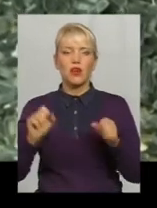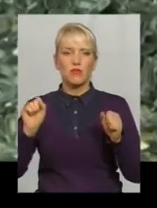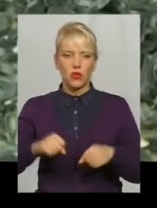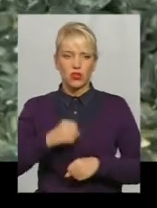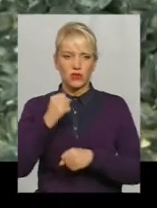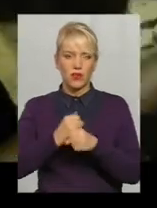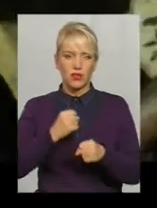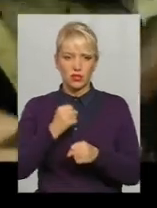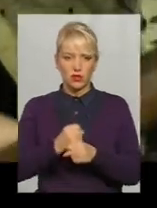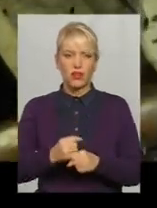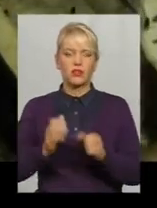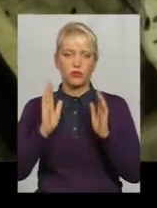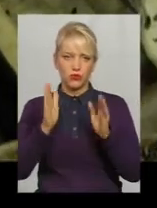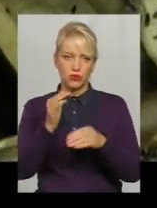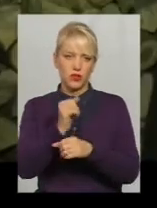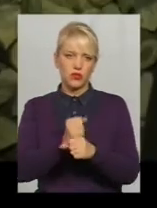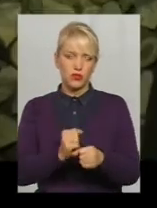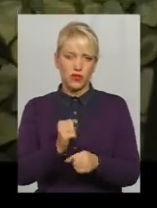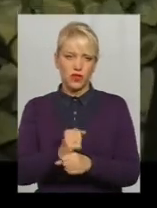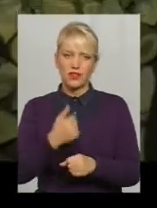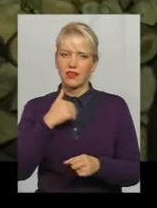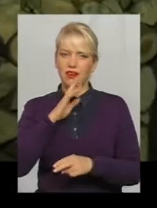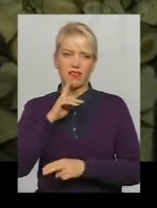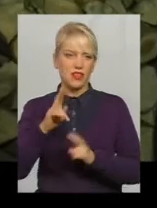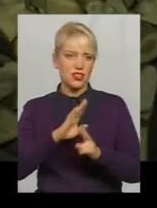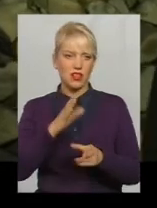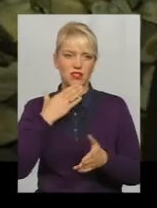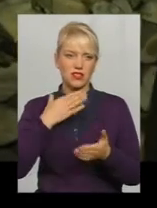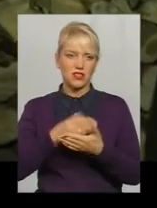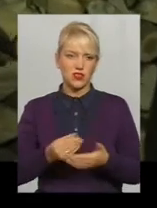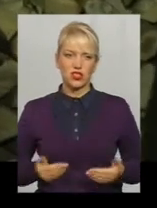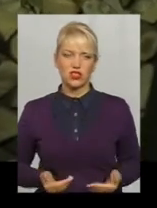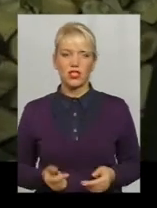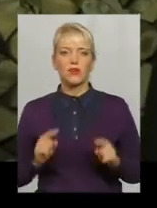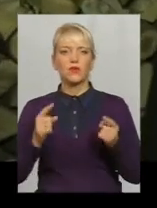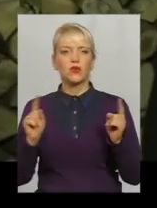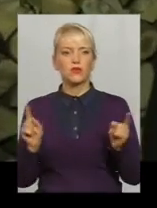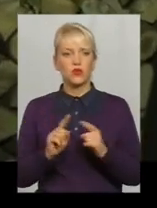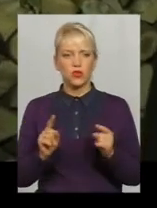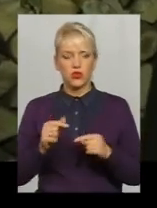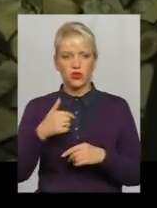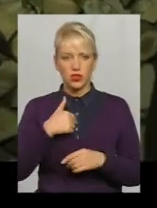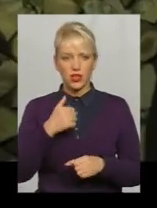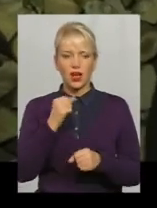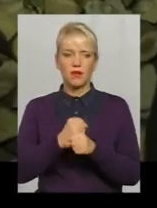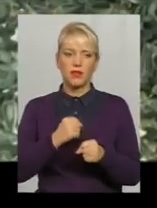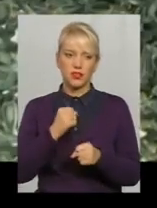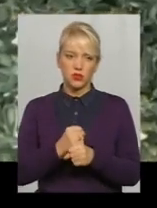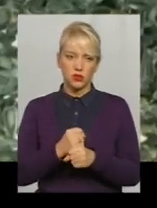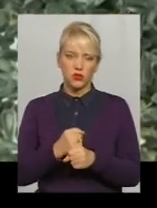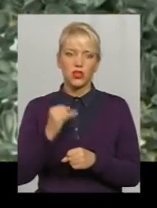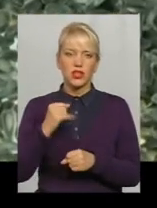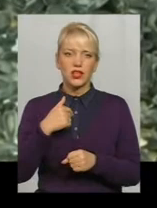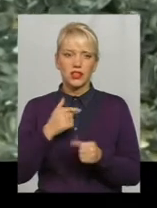працювати, працюватимуть. Я не жалуюся на своє життя, того, що я працюю і